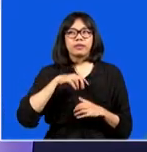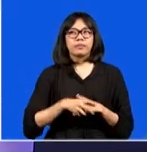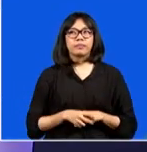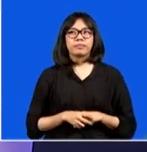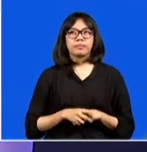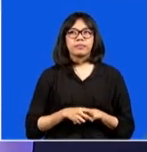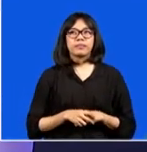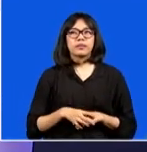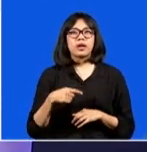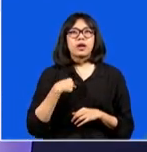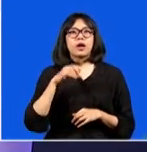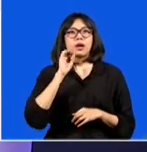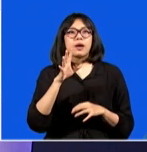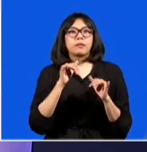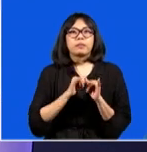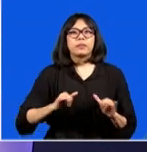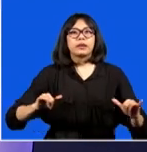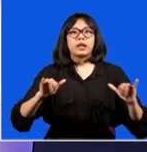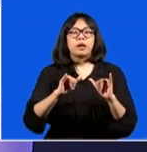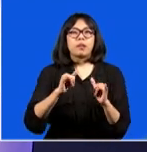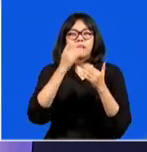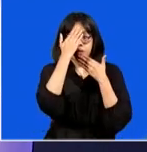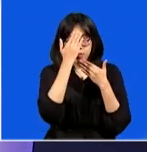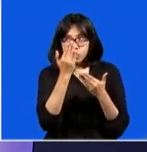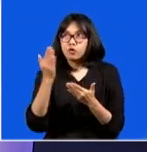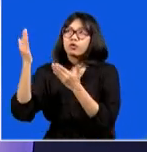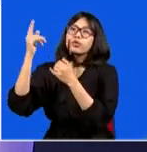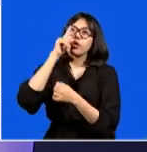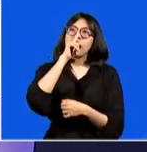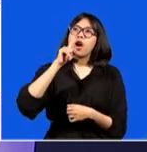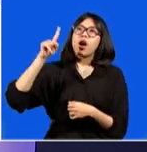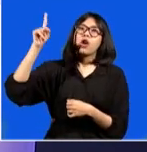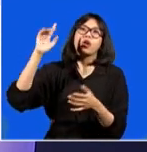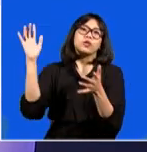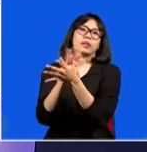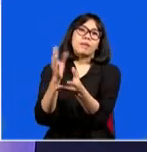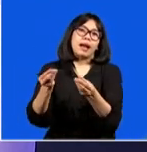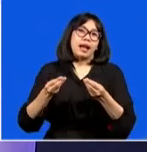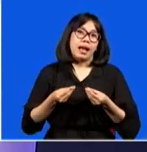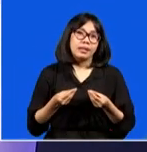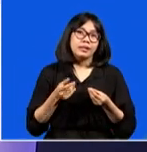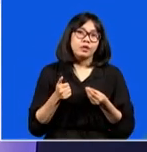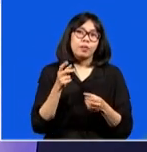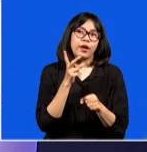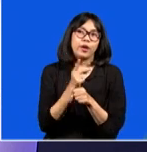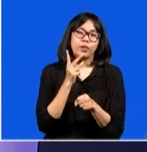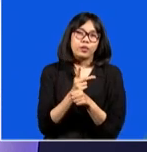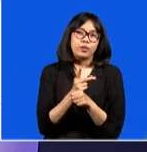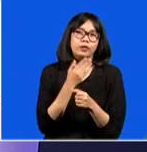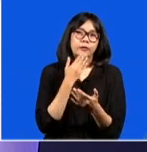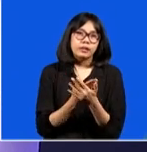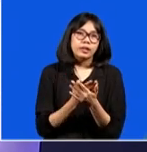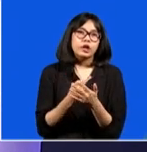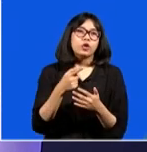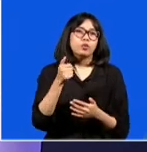dan Mari bersama-sama kita bersyukur karena Tuhan Allah Subhanahu Wa Ta'ala memberikan kita kesempatan menjadi guru sehingga kita